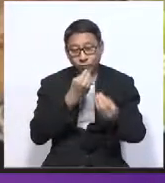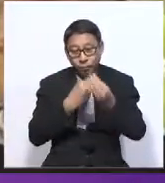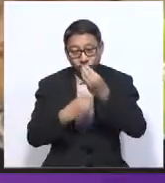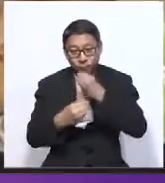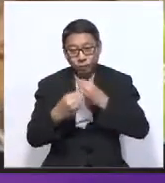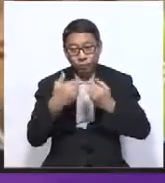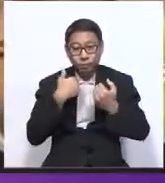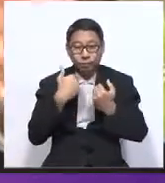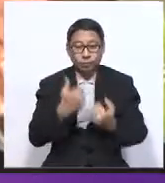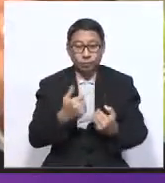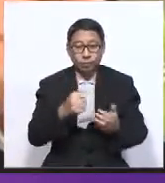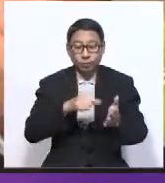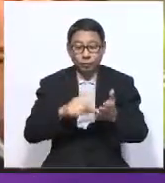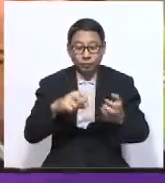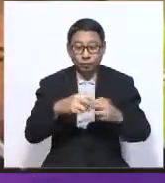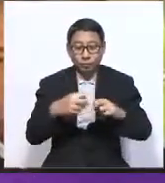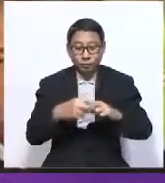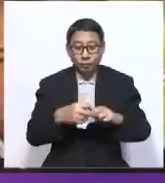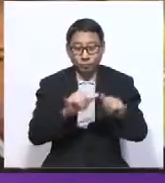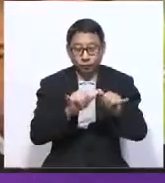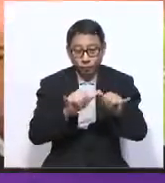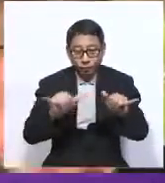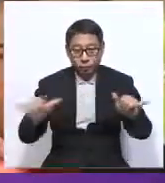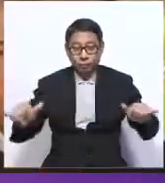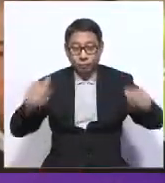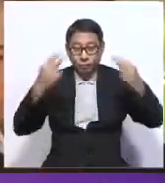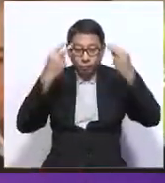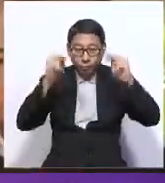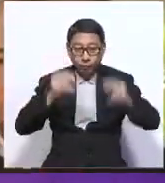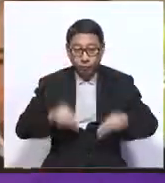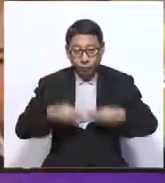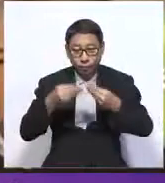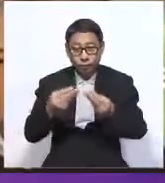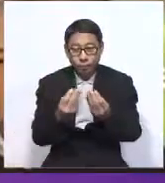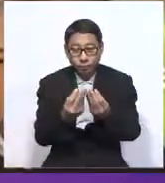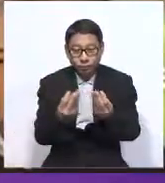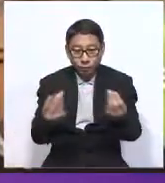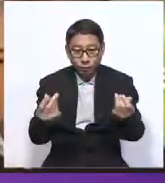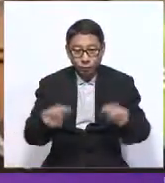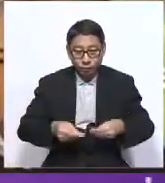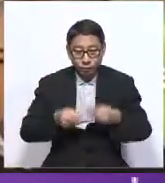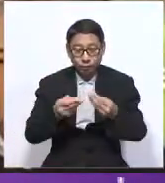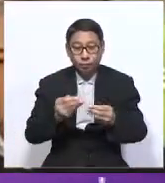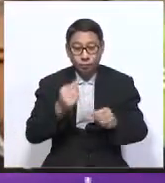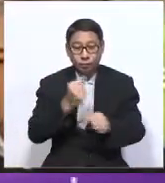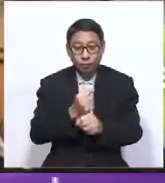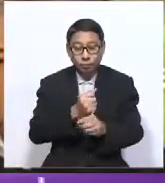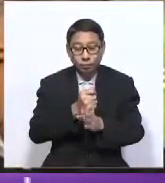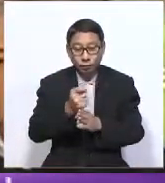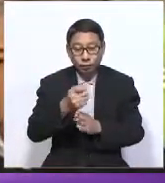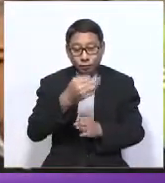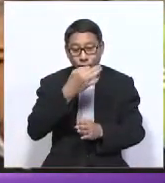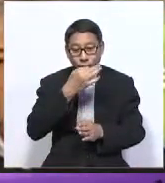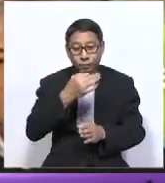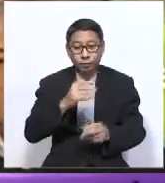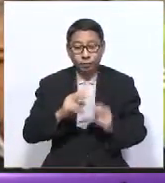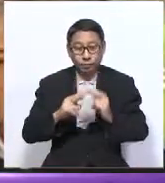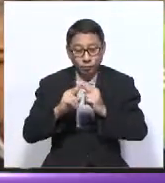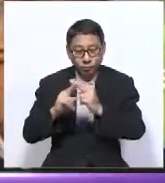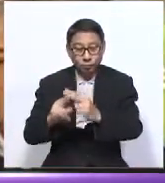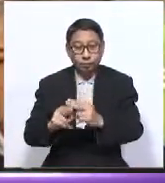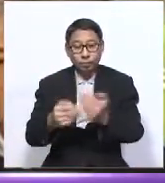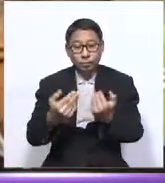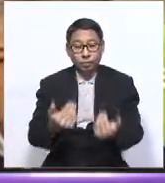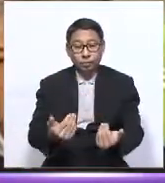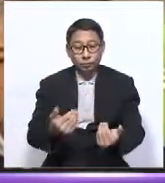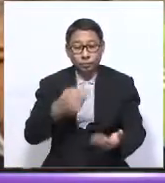เพื่อเป็นการแก้ไขปัญหาระยะยาวท่านนายกรัฐมนตรีก็เลยให้พื้นที่แห่งนี้สำหรับประชาชนในการประกอบการทำกินในขณะเดียวกันนอกจ